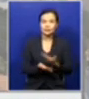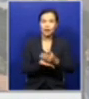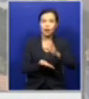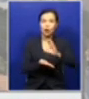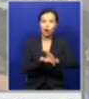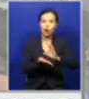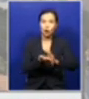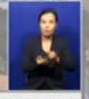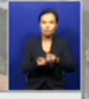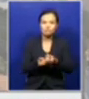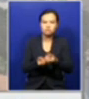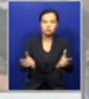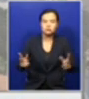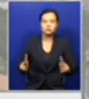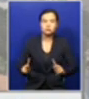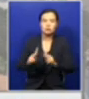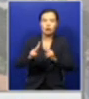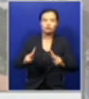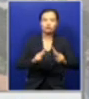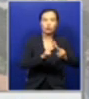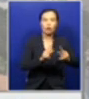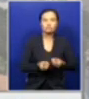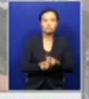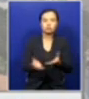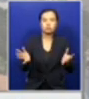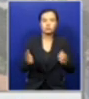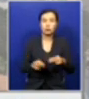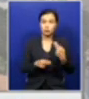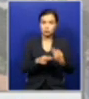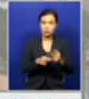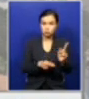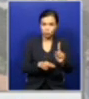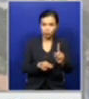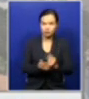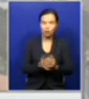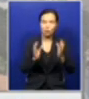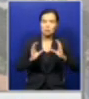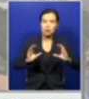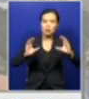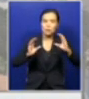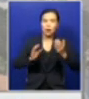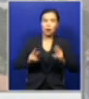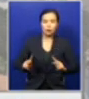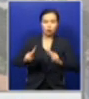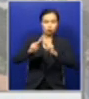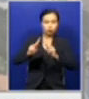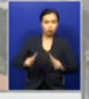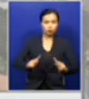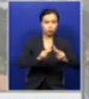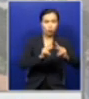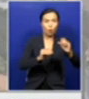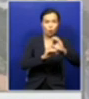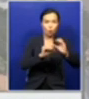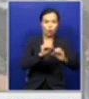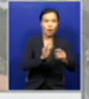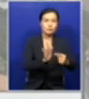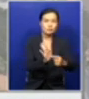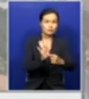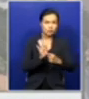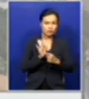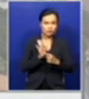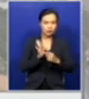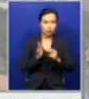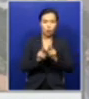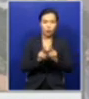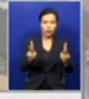ตกแจกทุกกระทรวงค่ะที่ดิฉันเรียกชื่อนี้เพราะรัฐบาลเปิดให้หน่วยงานทุกกระทรวงเสนอโครงการให้กับคณะกรร